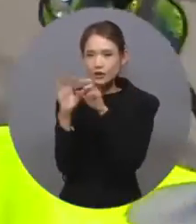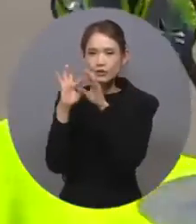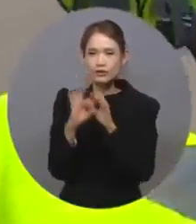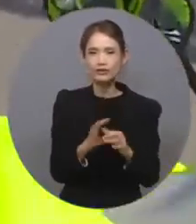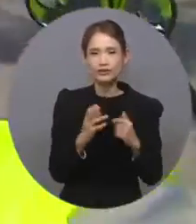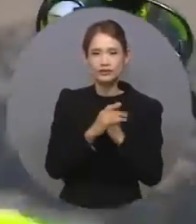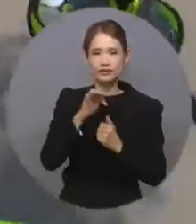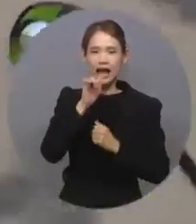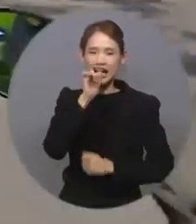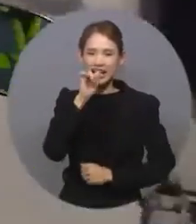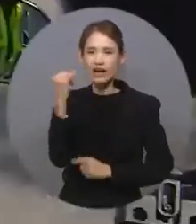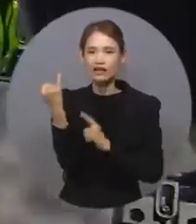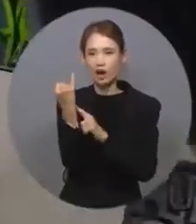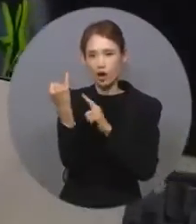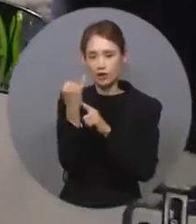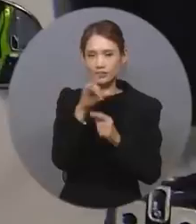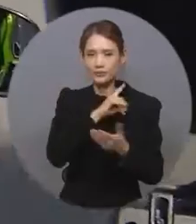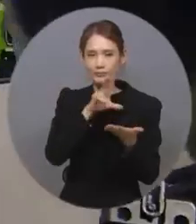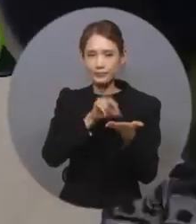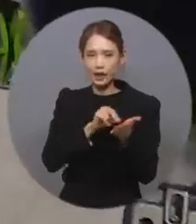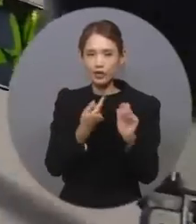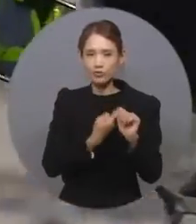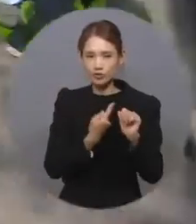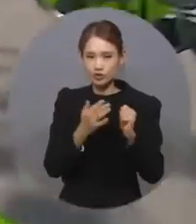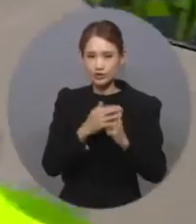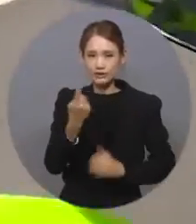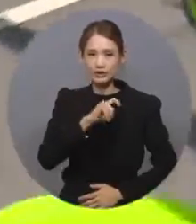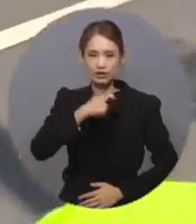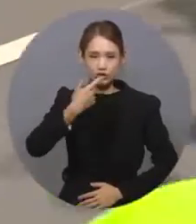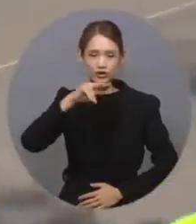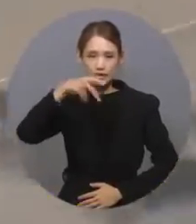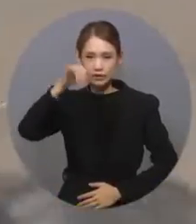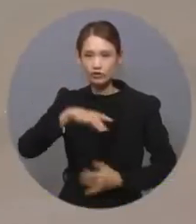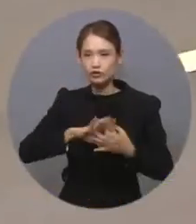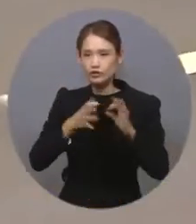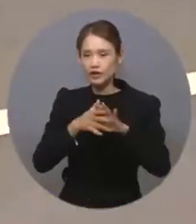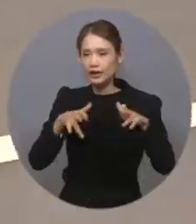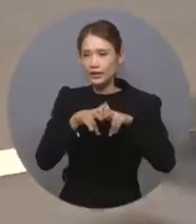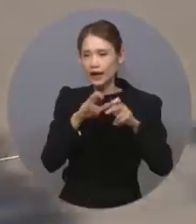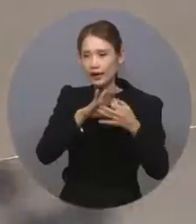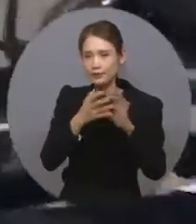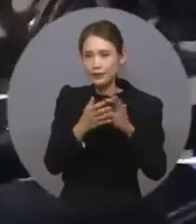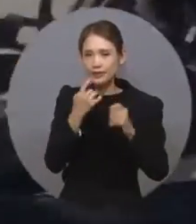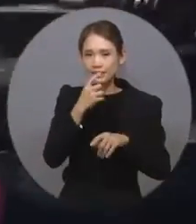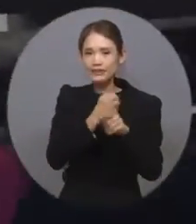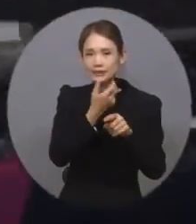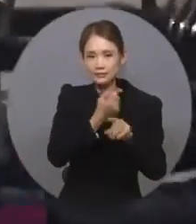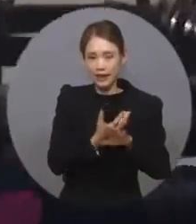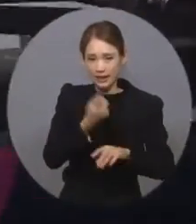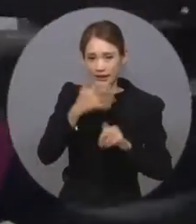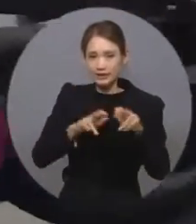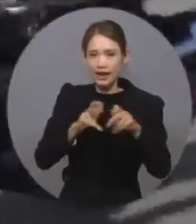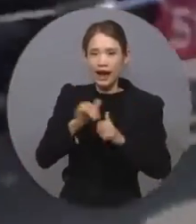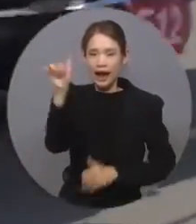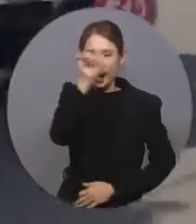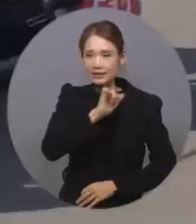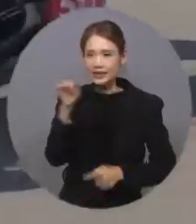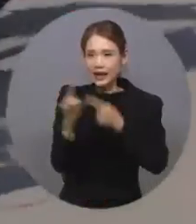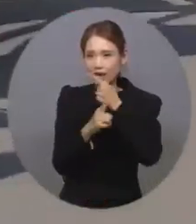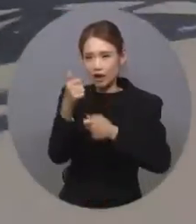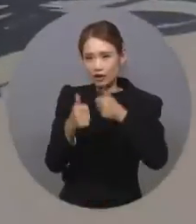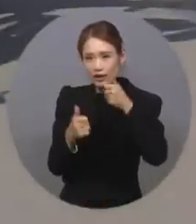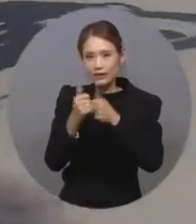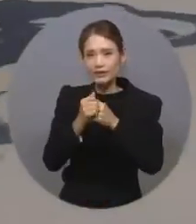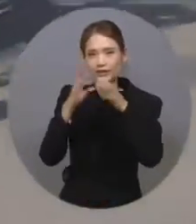이라는 수식어가 붙은 이도연 선수는 2016 리우 플린 피겨 자개 인도로 음 매달 장애인 아시아 경기 대회 2연속